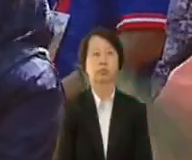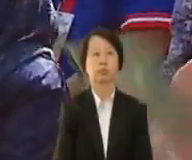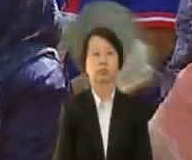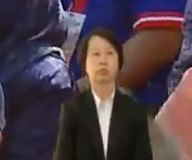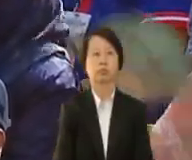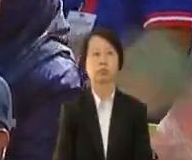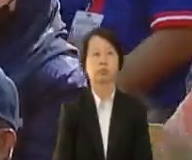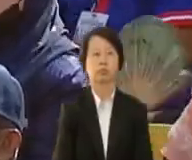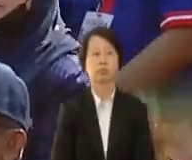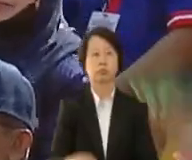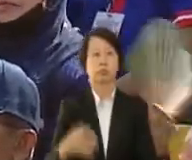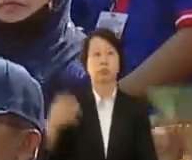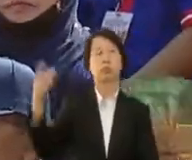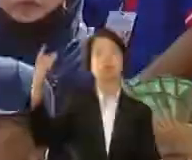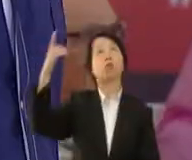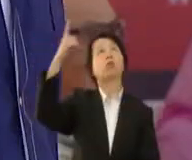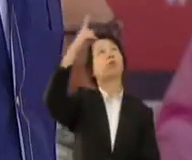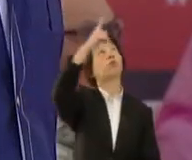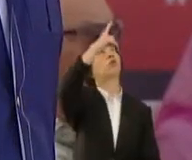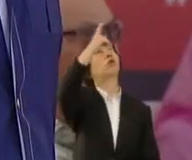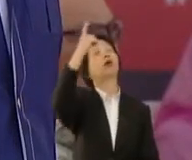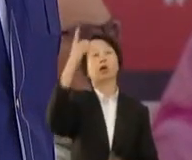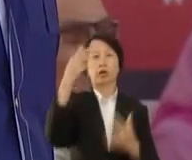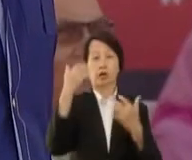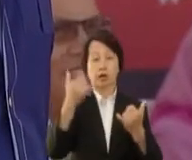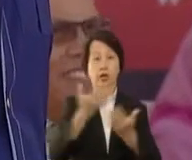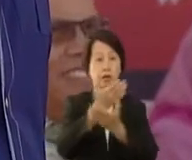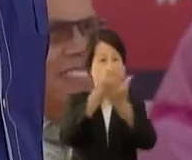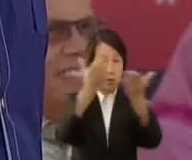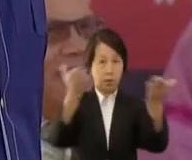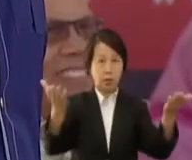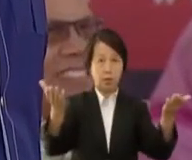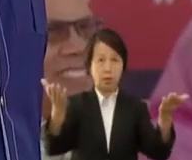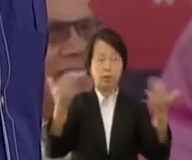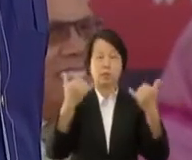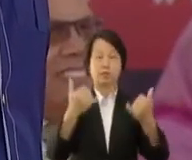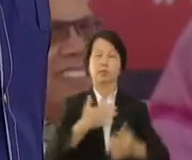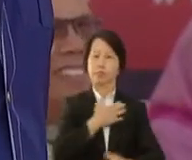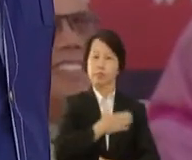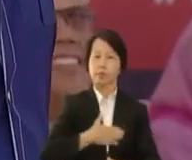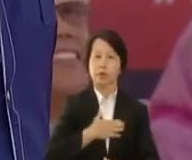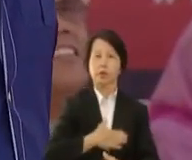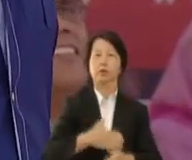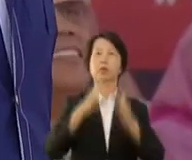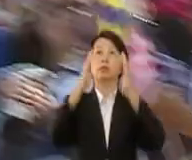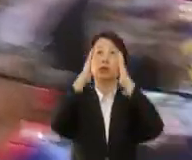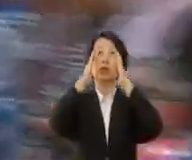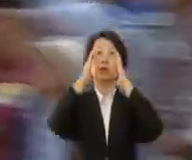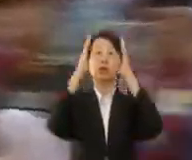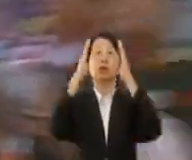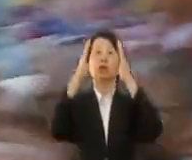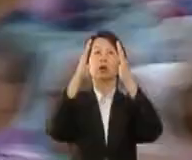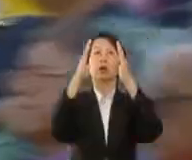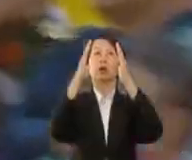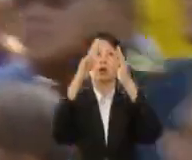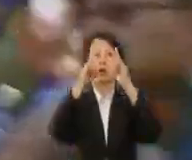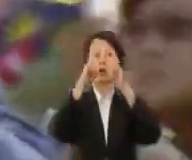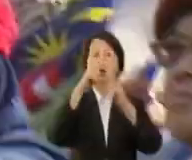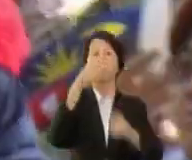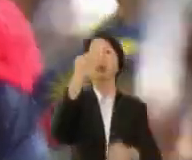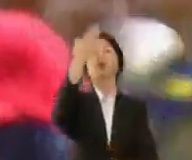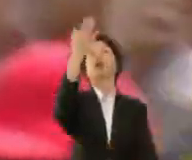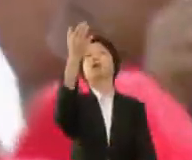menawili pertunjukan udara pada hari ini. Para hadirin sekalian, sila tumpukan pandangan ke arah